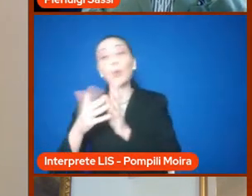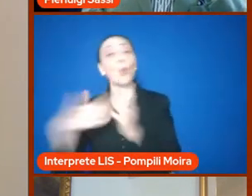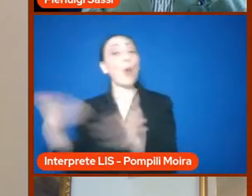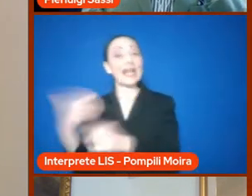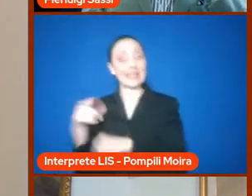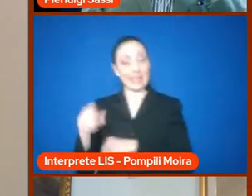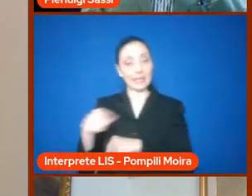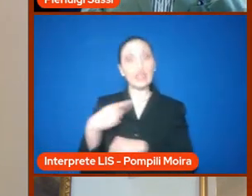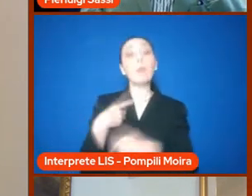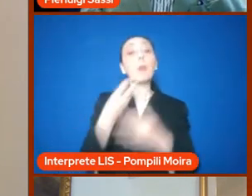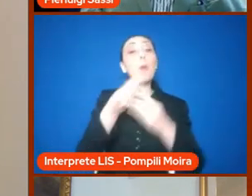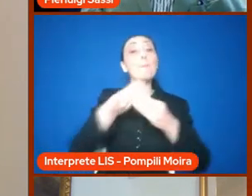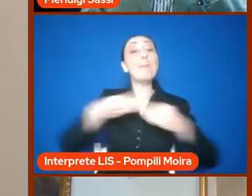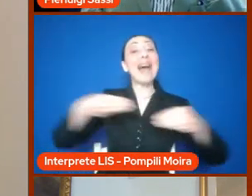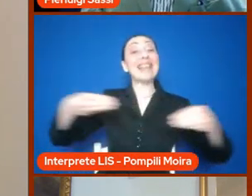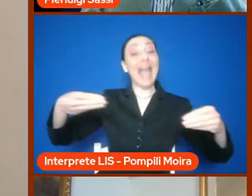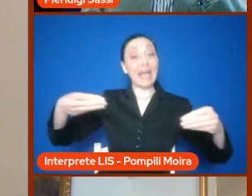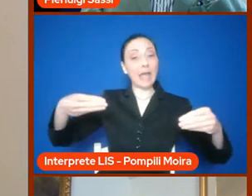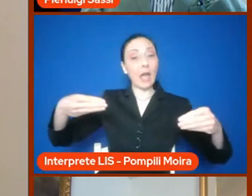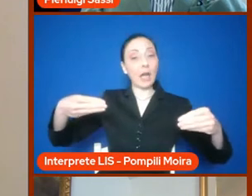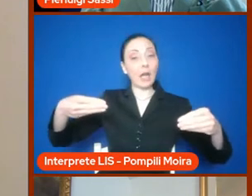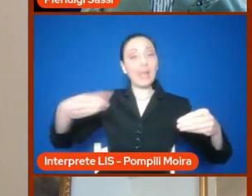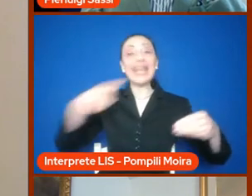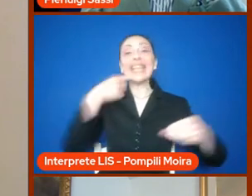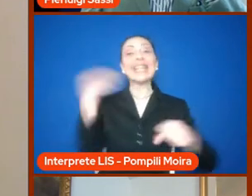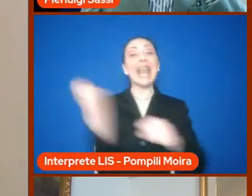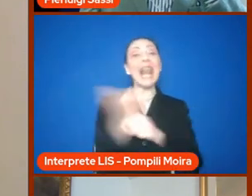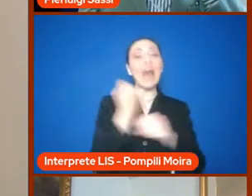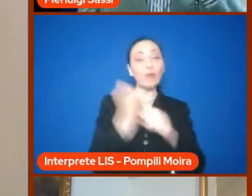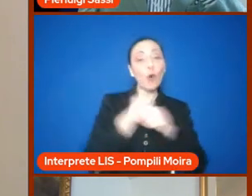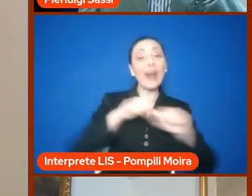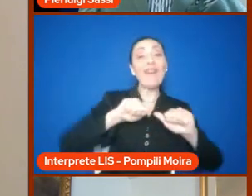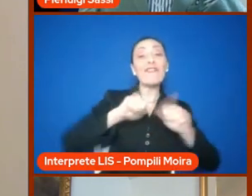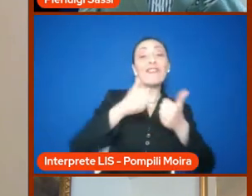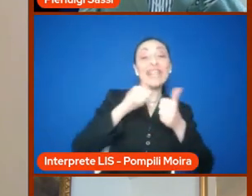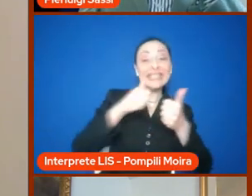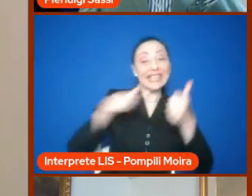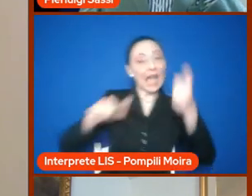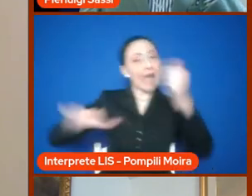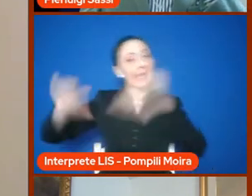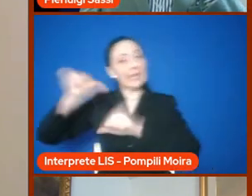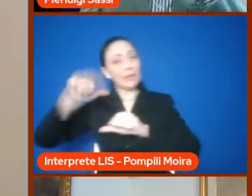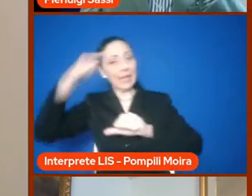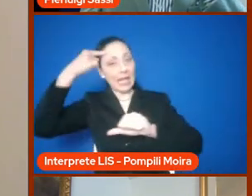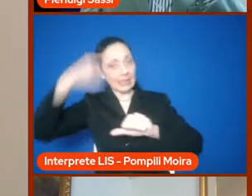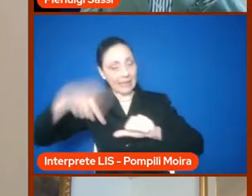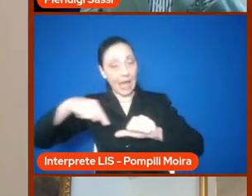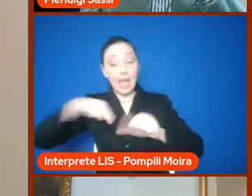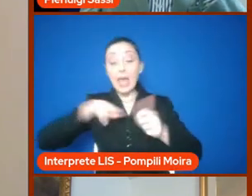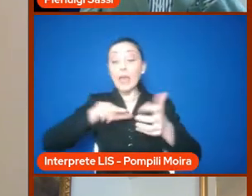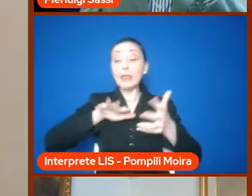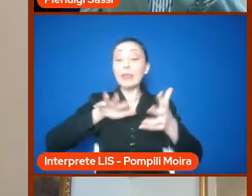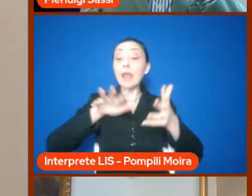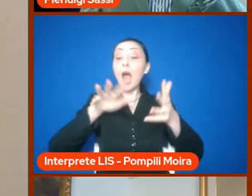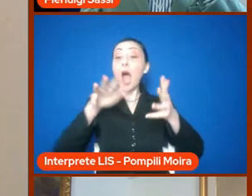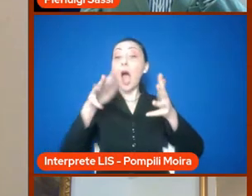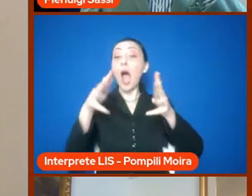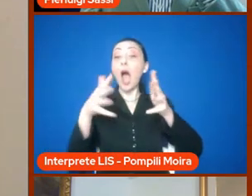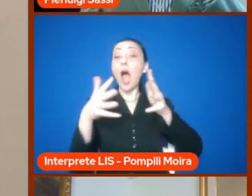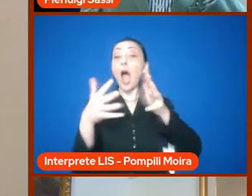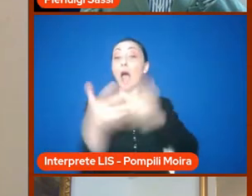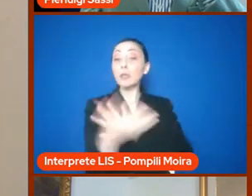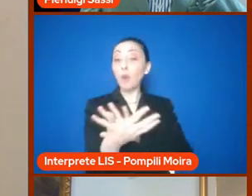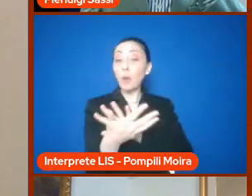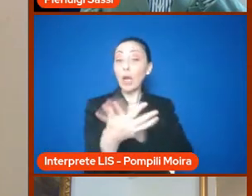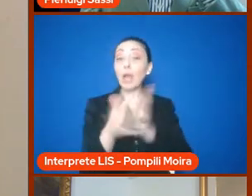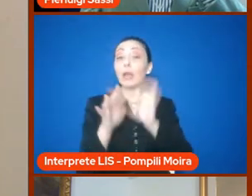materia. Chi lavora in fisico-chimica sa bene che una trasformazione, ed è molto impressionante che